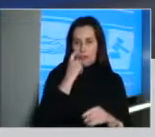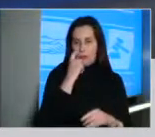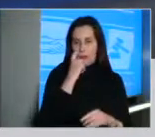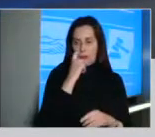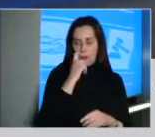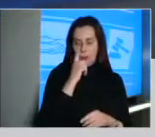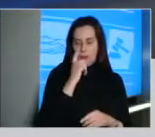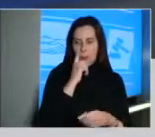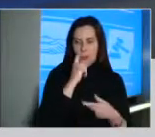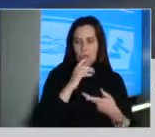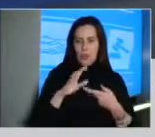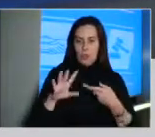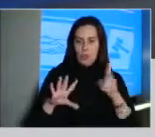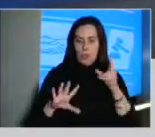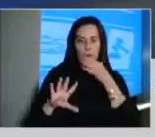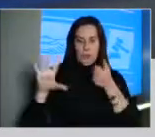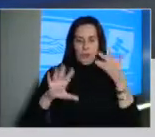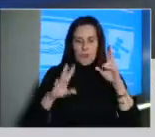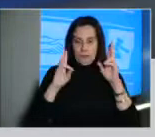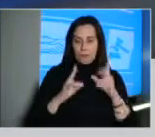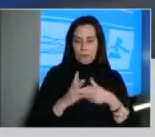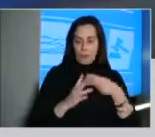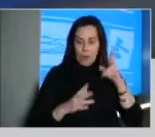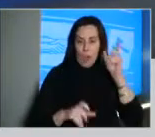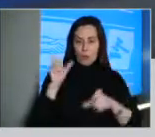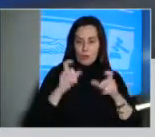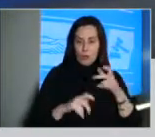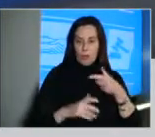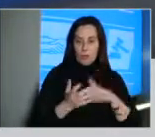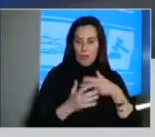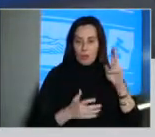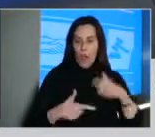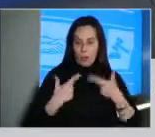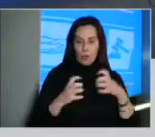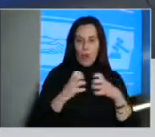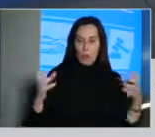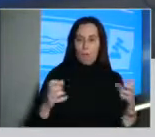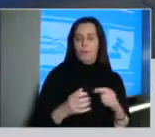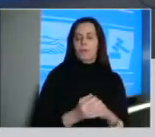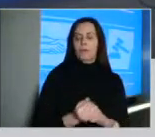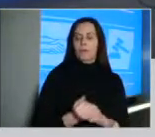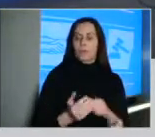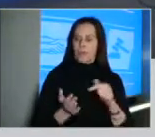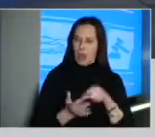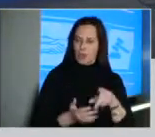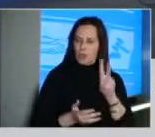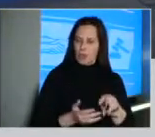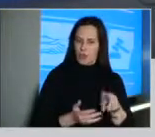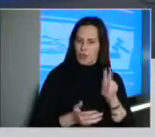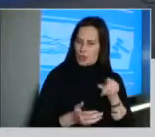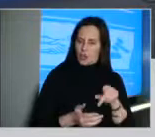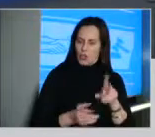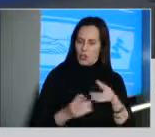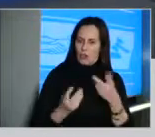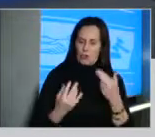במשק שמעל 65 יחסית לאוכלוסייה הולך וגדל כל הזמן, בגלל זה ש... וכולי. ולכן יש הרבה, יש